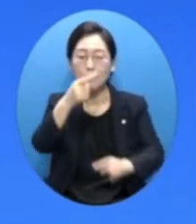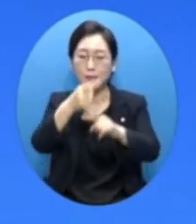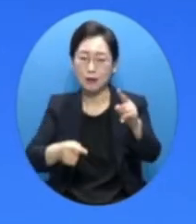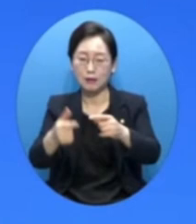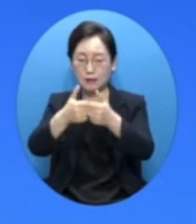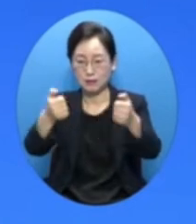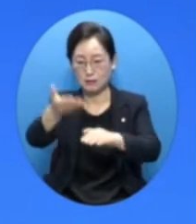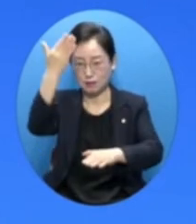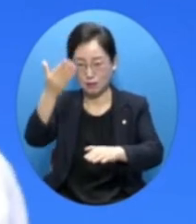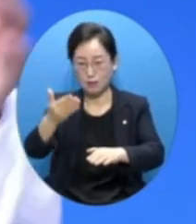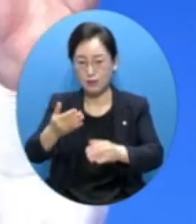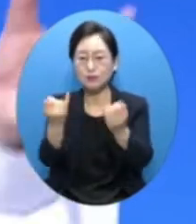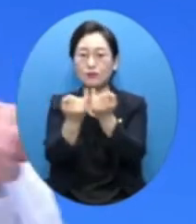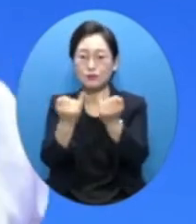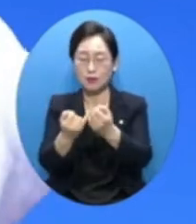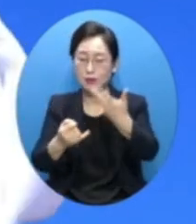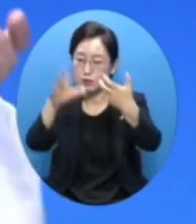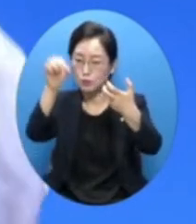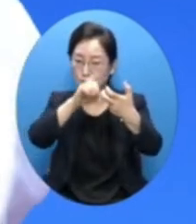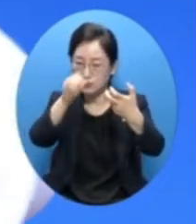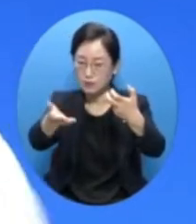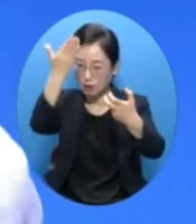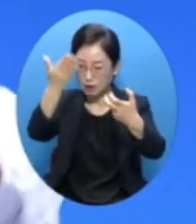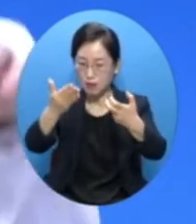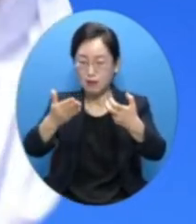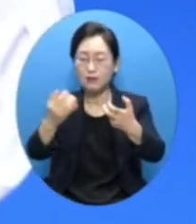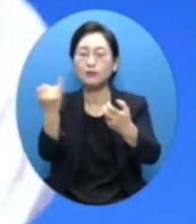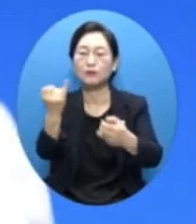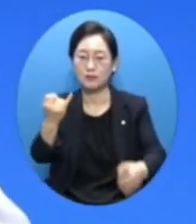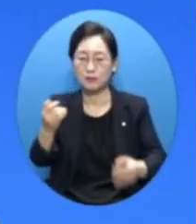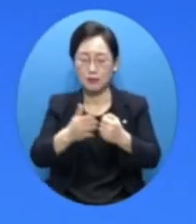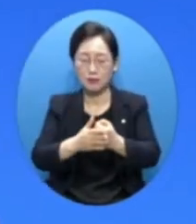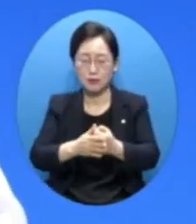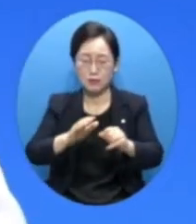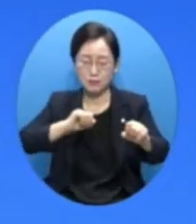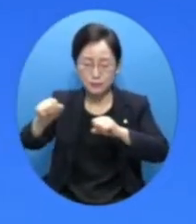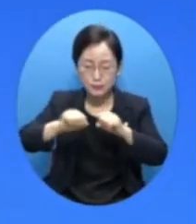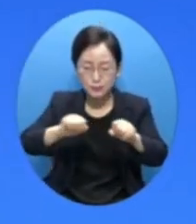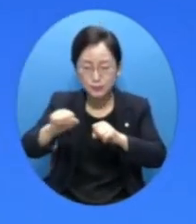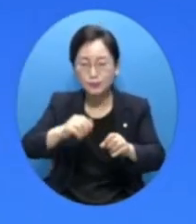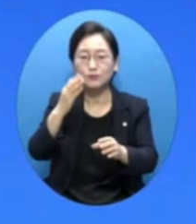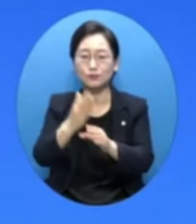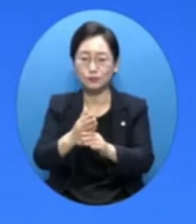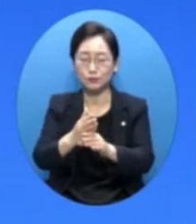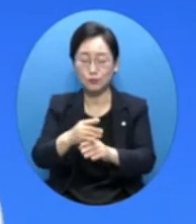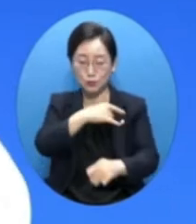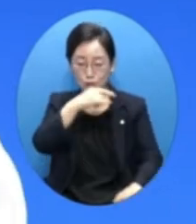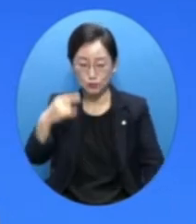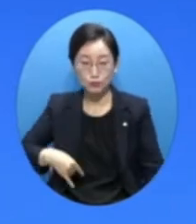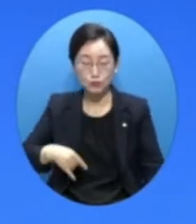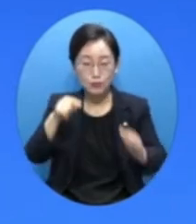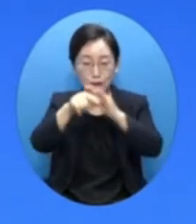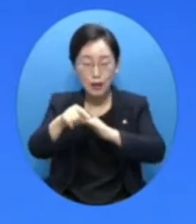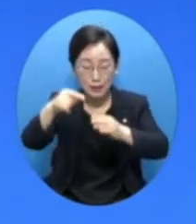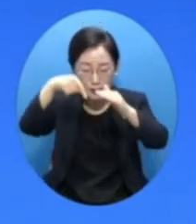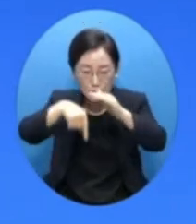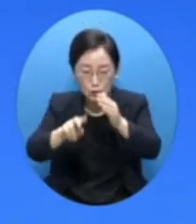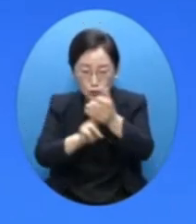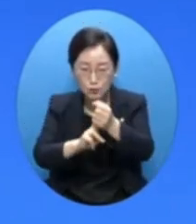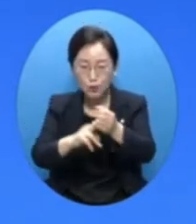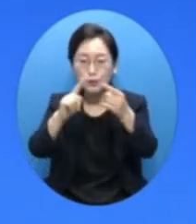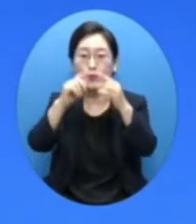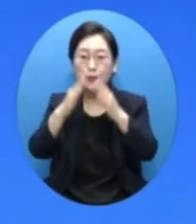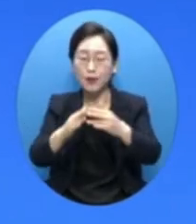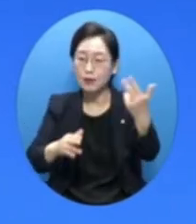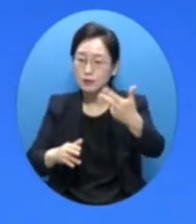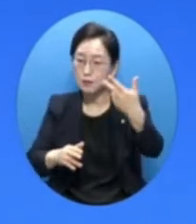70%가 여자입니다. 그래서 많은 여종들이 일어나서 성령 받고 위대한 역사를 이루고 있습니다. 그래서 중국의 지하교회 교인들이 지금